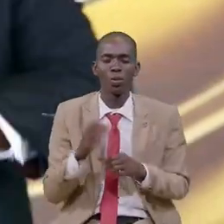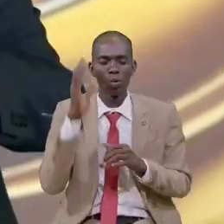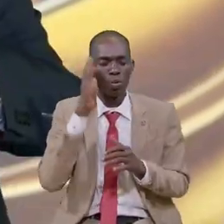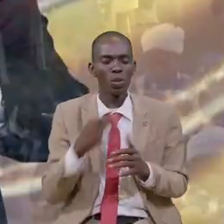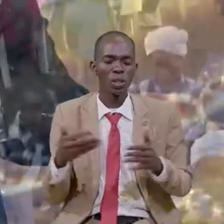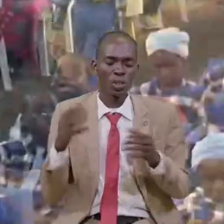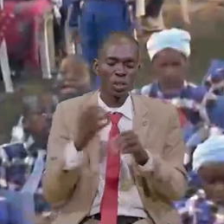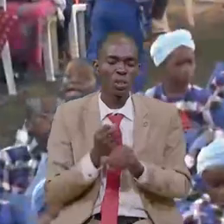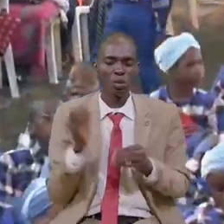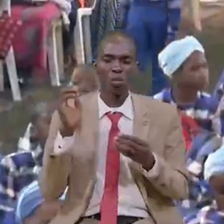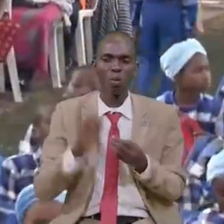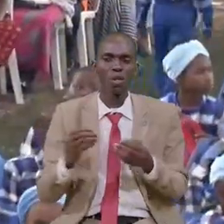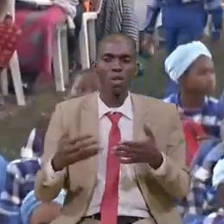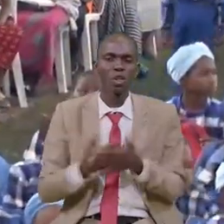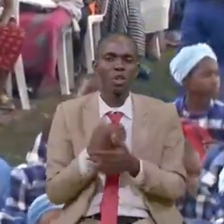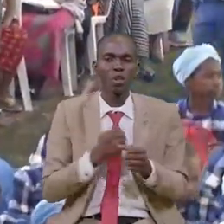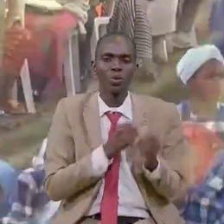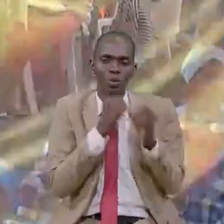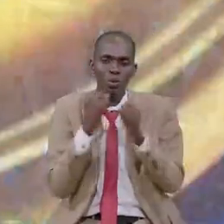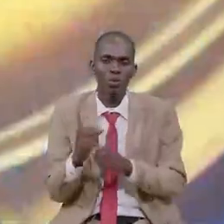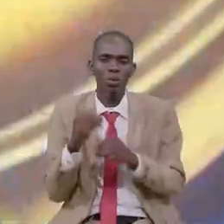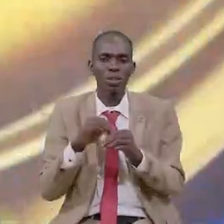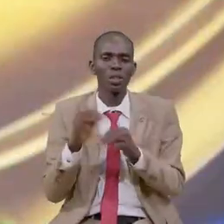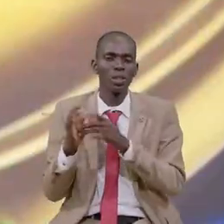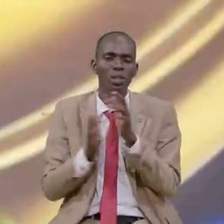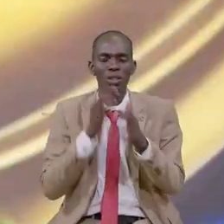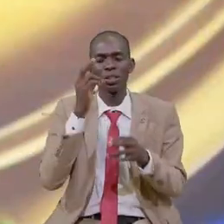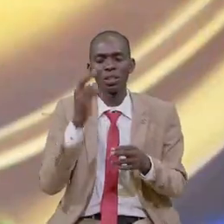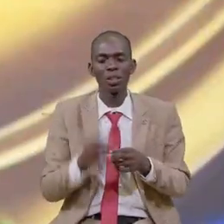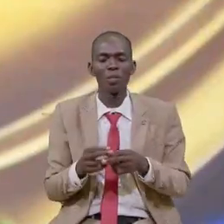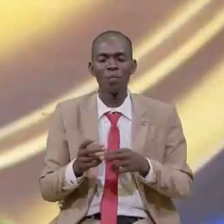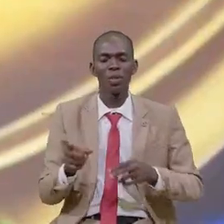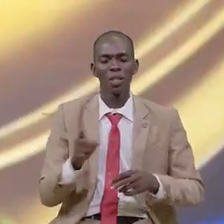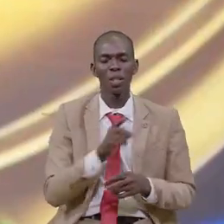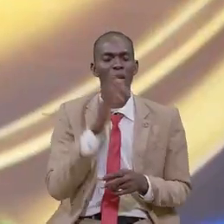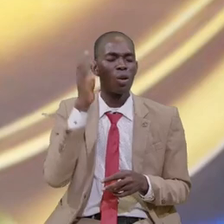renouvellent leur force. Ils prennent le vol comme